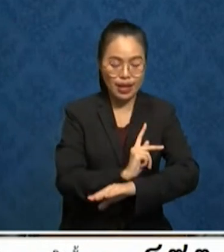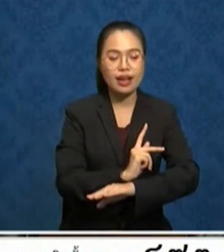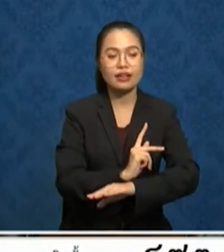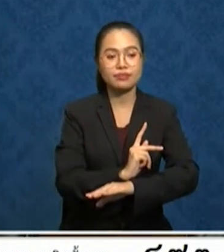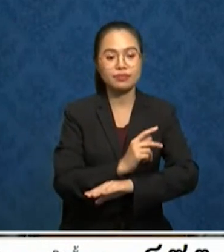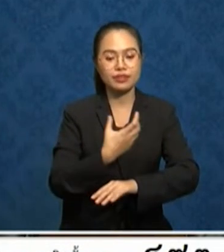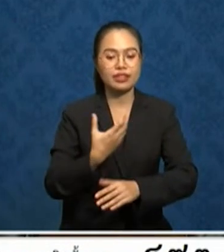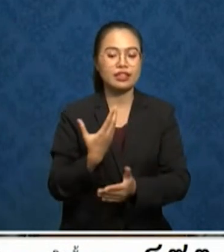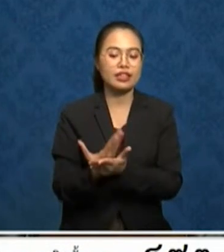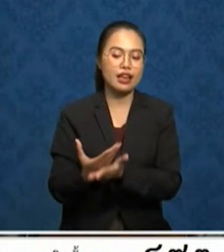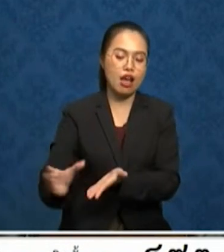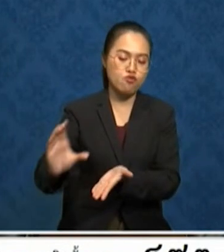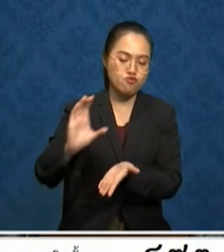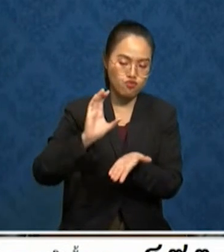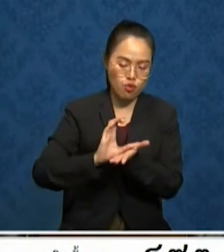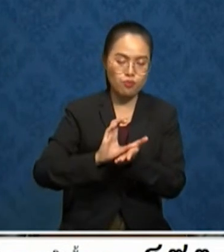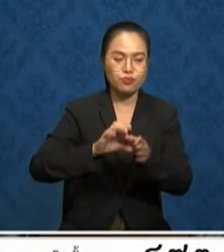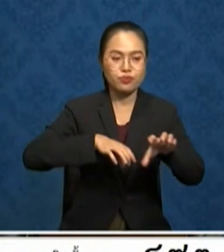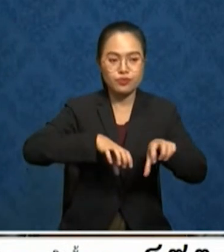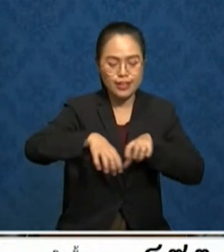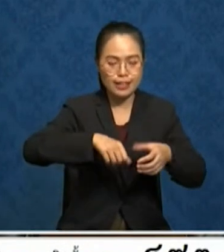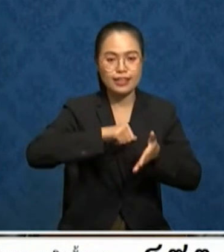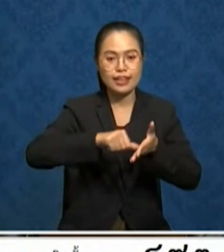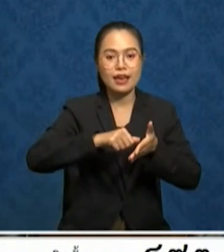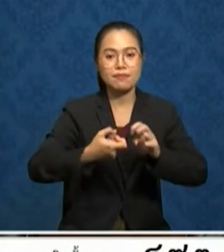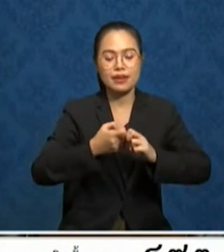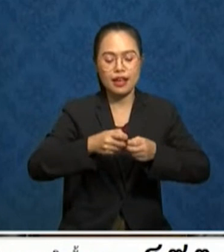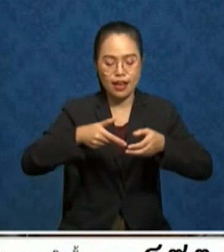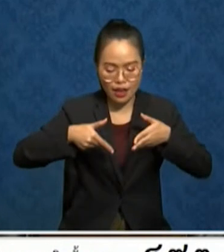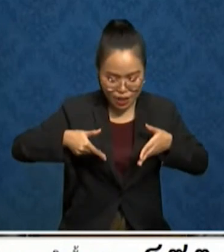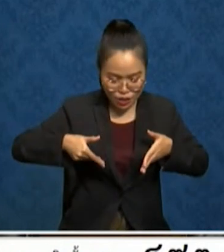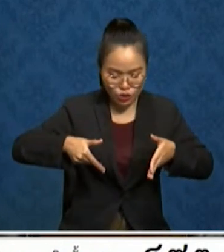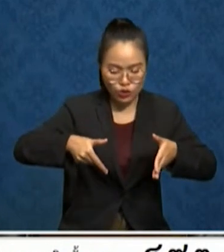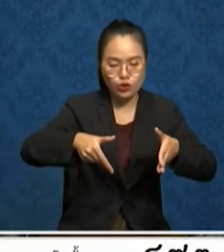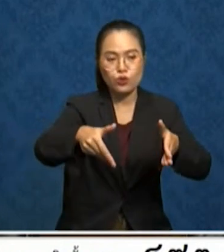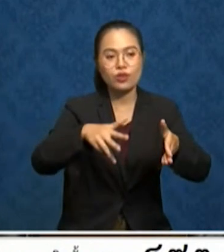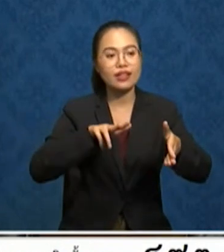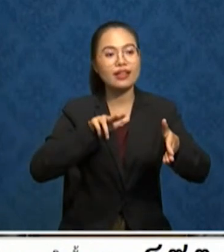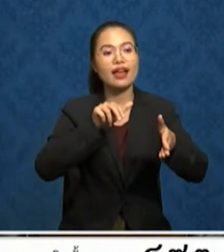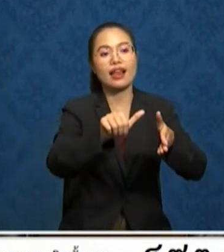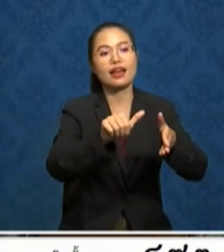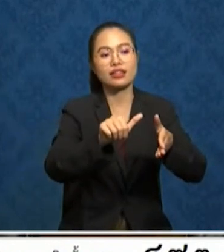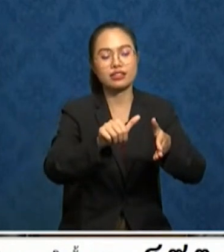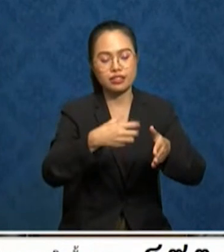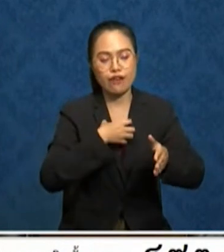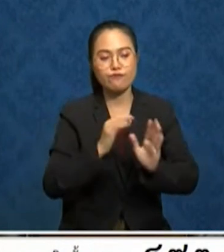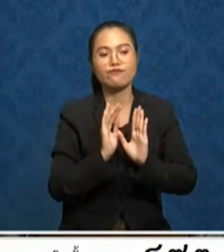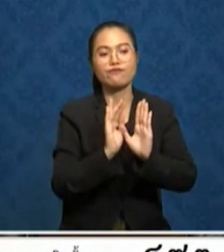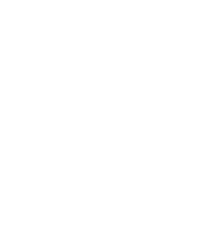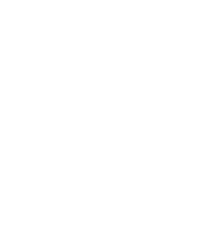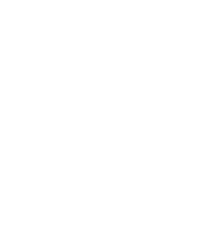ยตั้งงบประมาณก่อสร้างถนนเพิ่มขึ้นเลียบคลองชลประทานและขนานกับทางหลักสาย3196ด้วยค่ะ